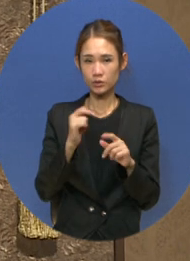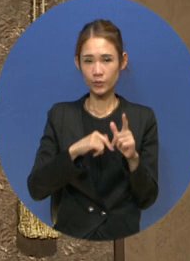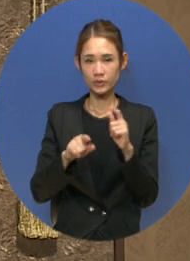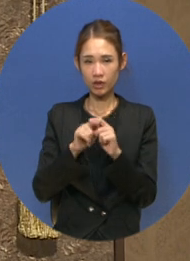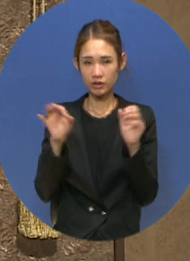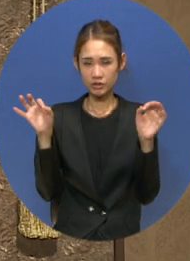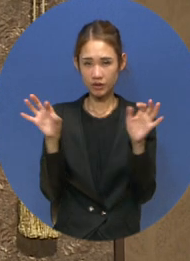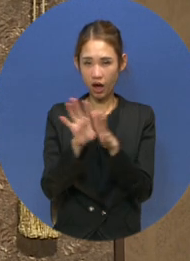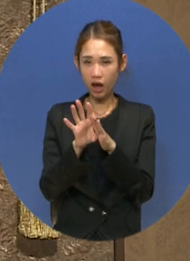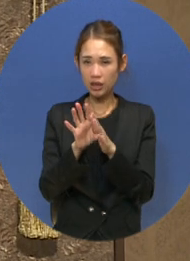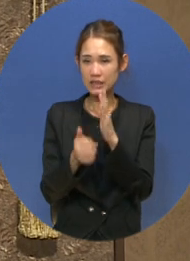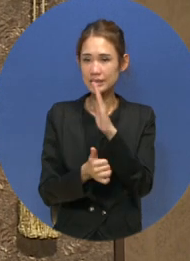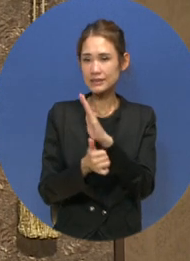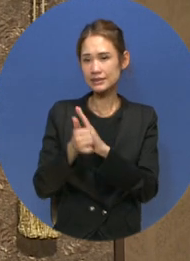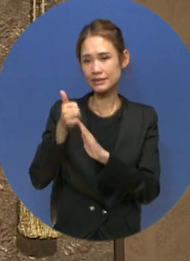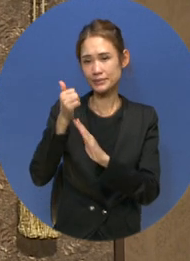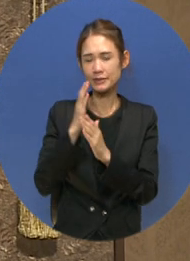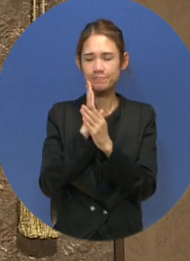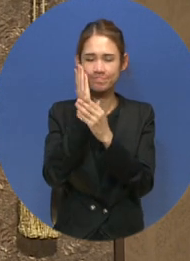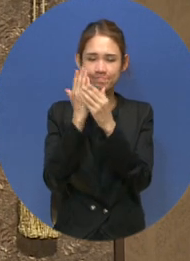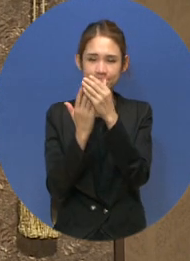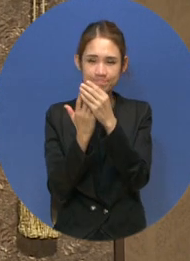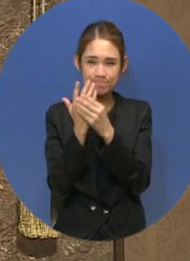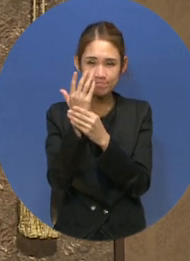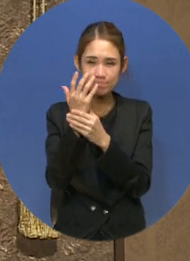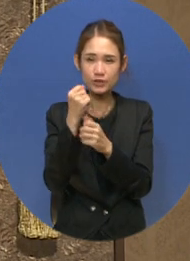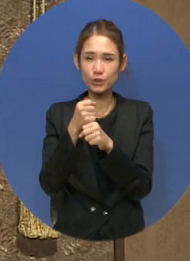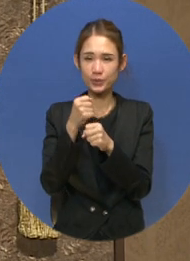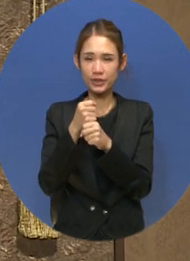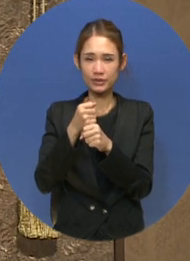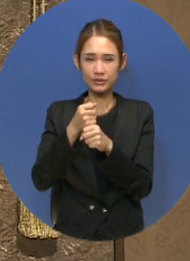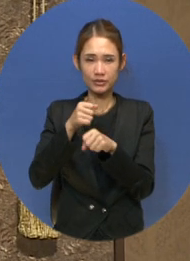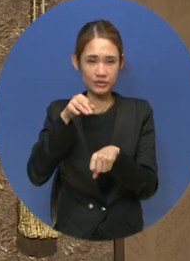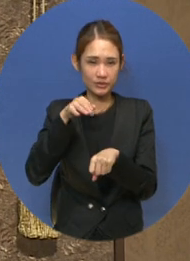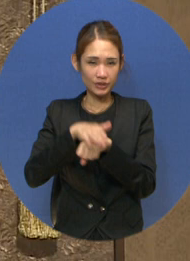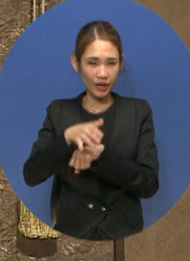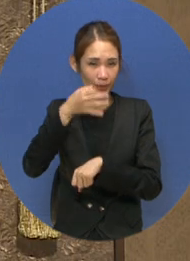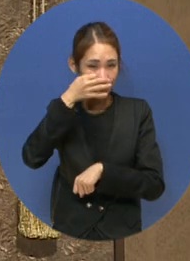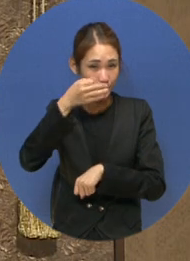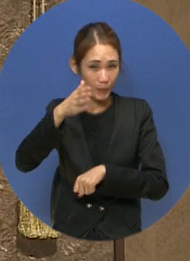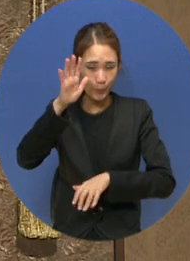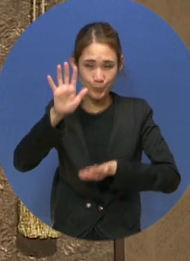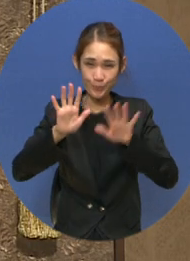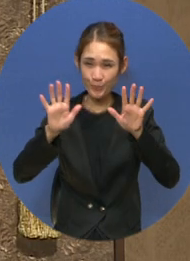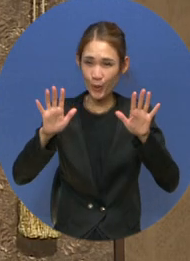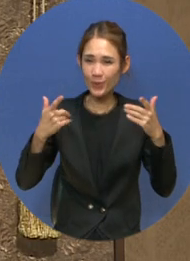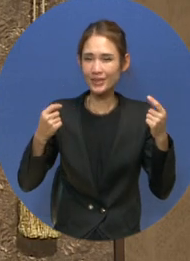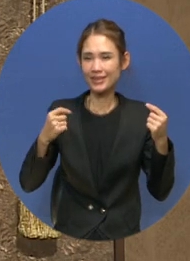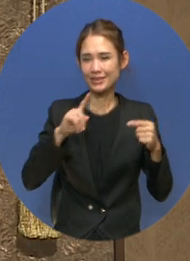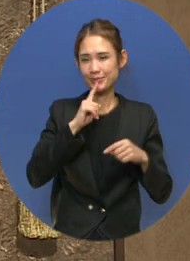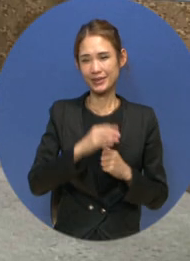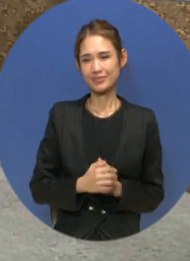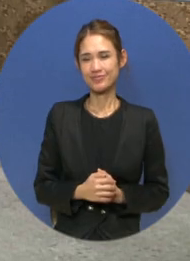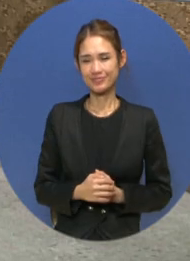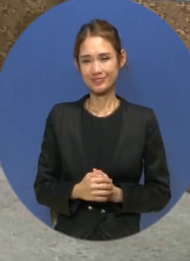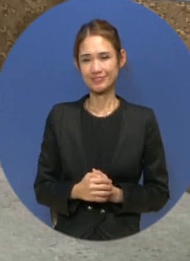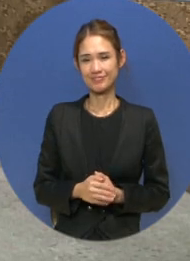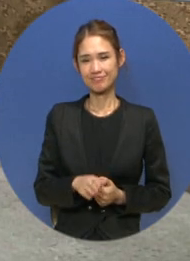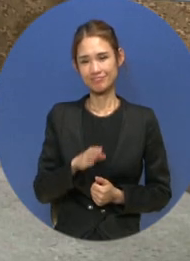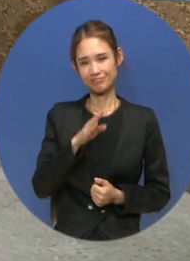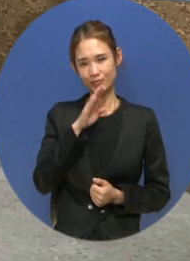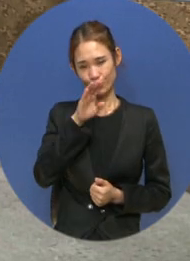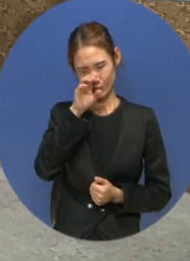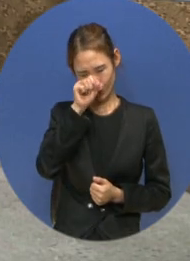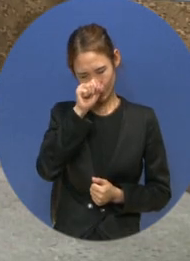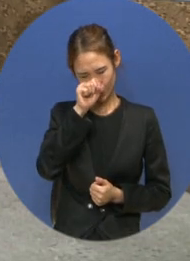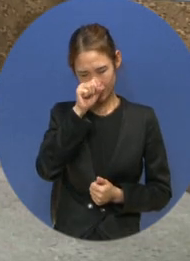벗어나고 희망의 싹을 틔운다라는 의미에서 상징적인 어떤 퍼포먼스라고 이렇게 얘기할 수 있습니다. 정말 좋은